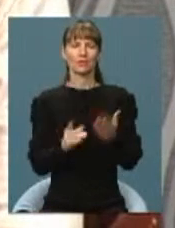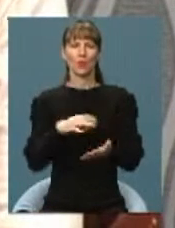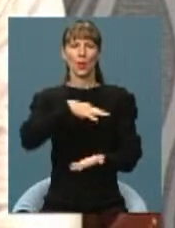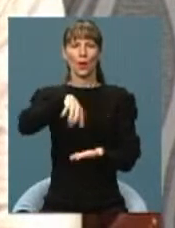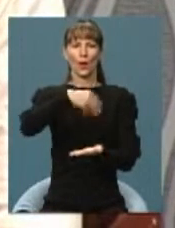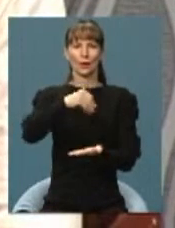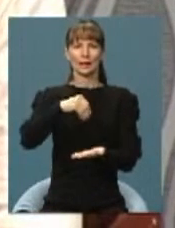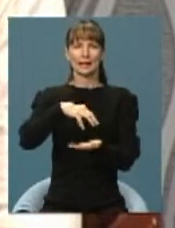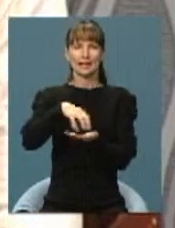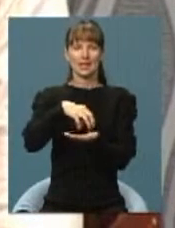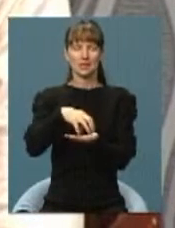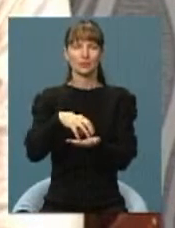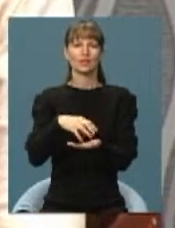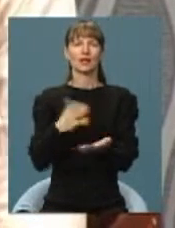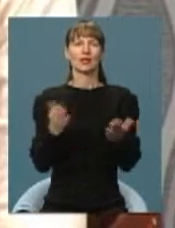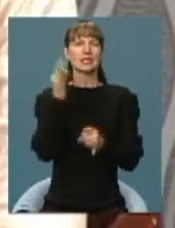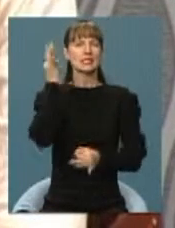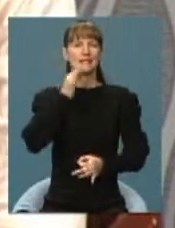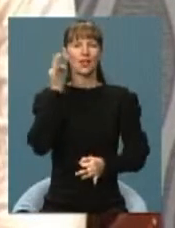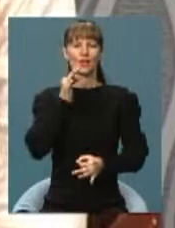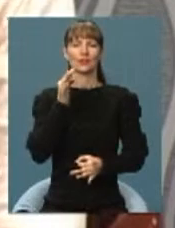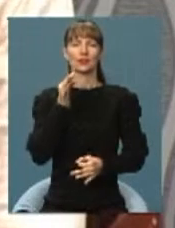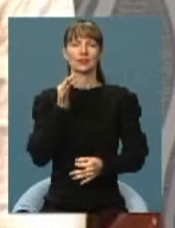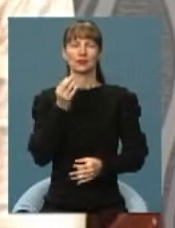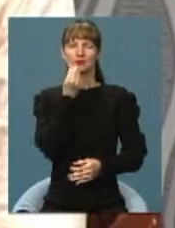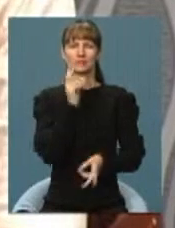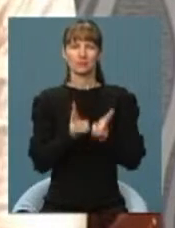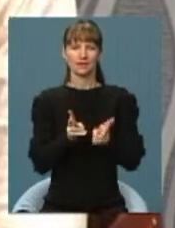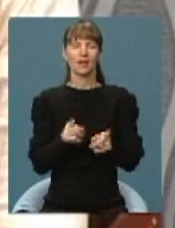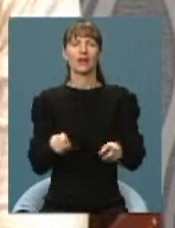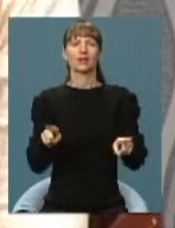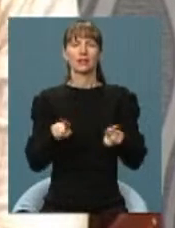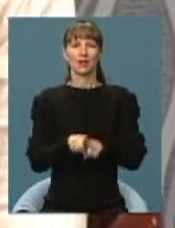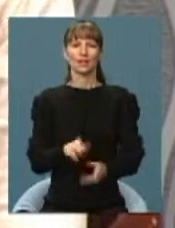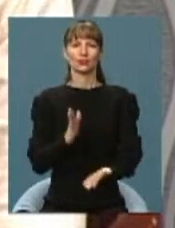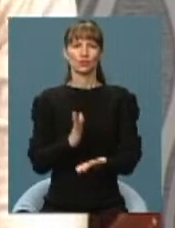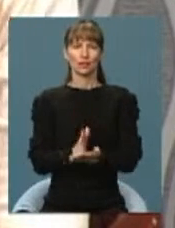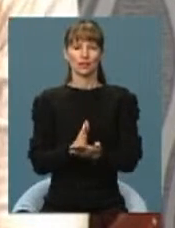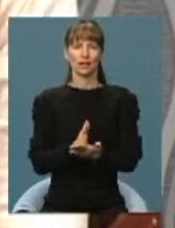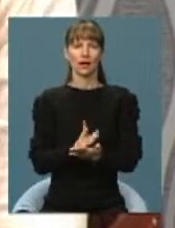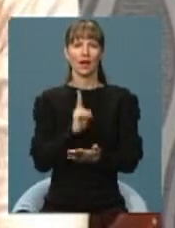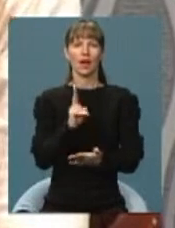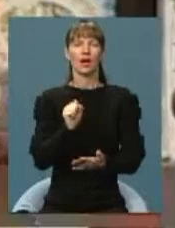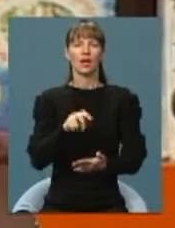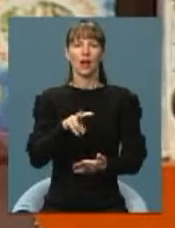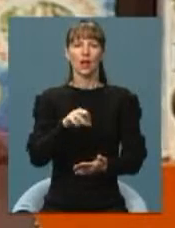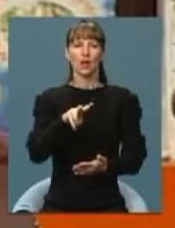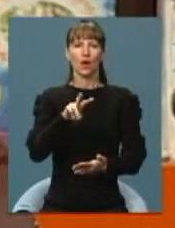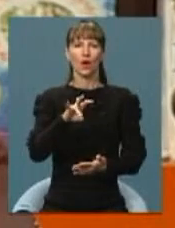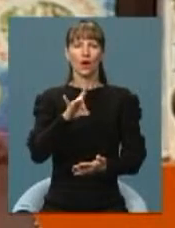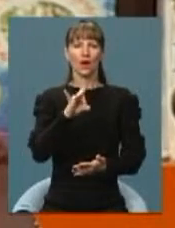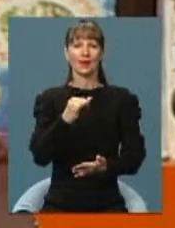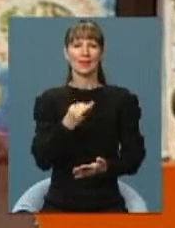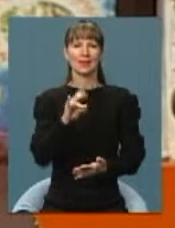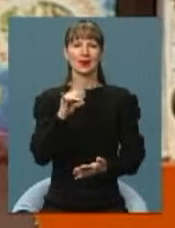Тортики, тістечка або ще якісь такі солодкі страви, вони також є калорійними. А як давай поговоримо про